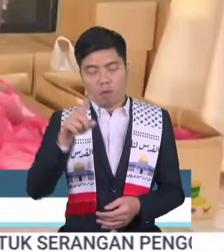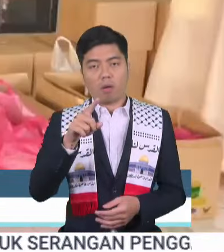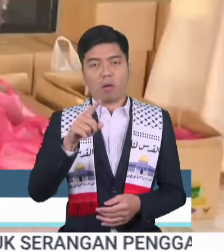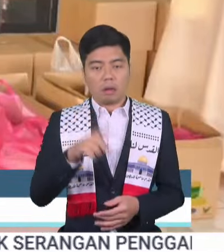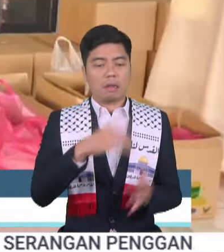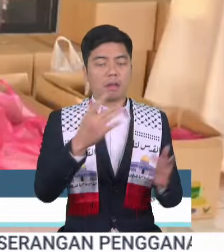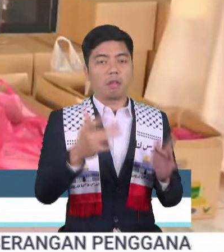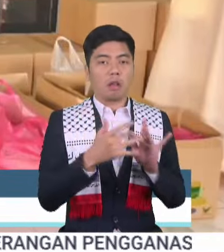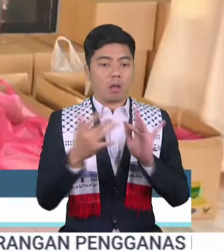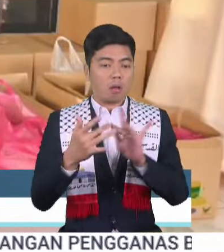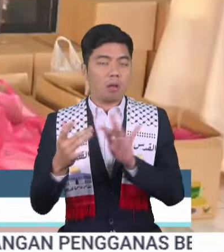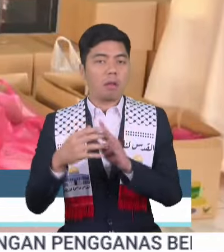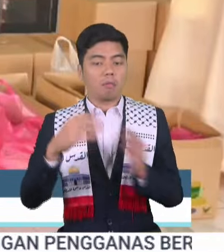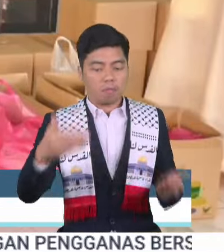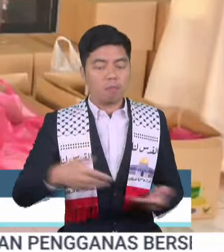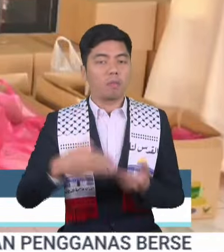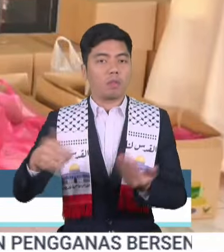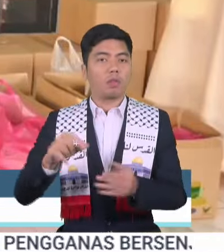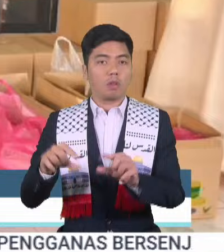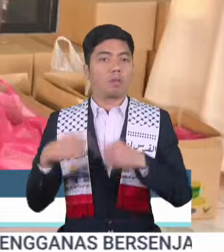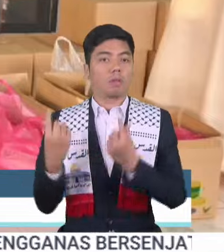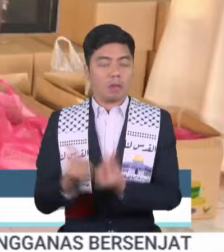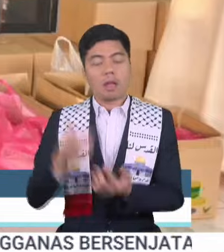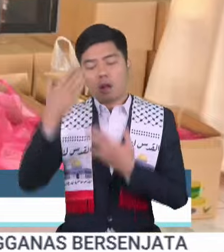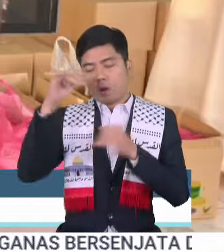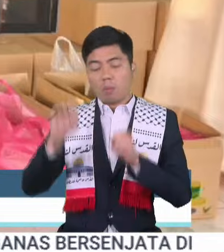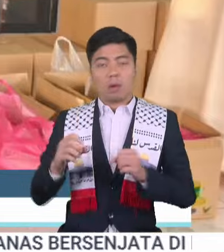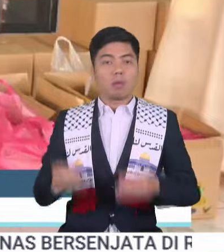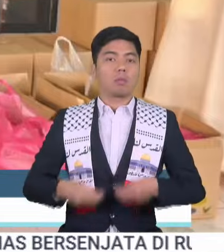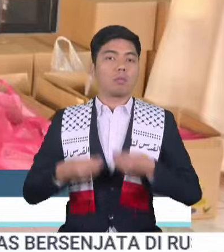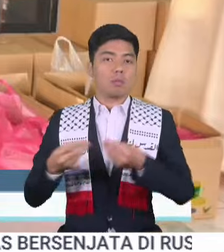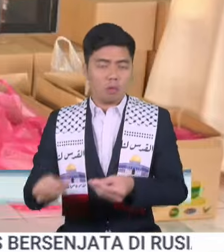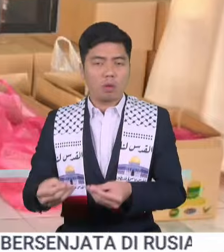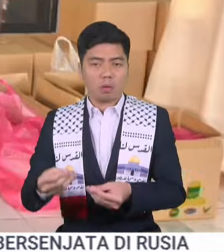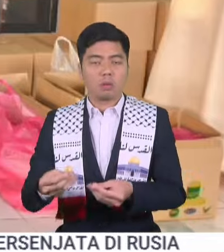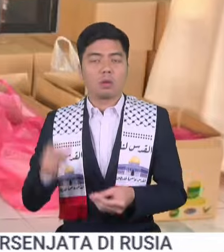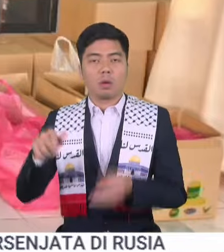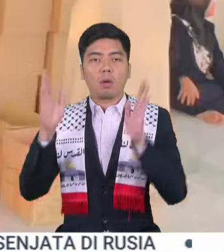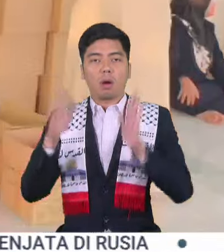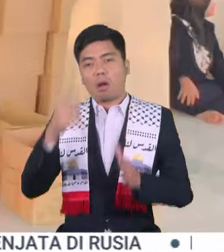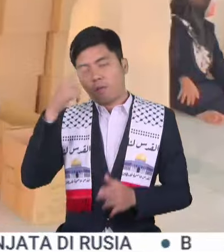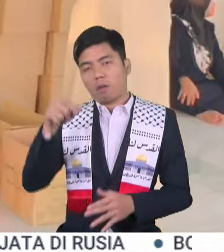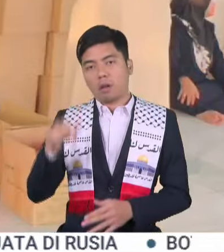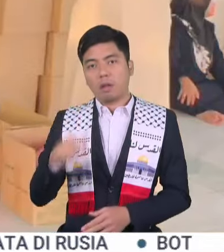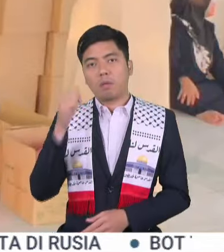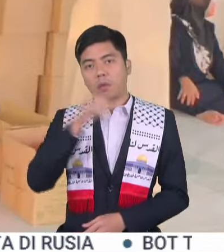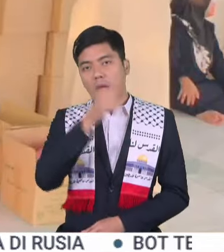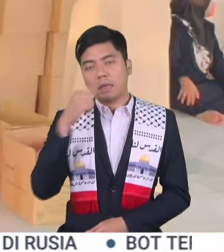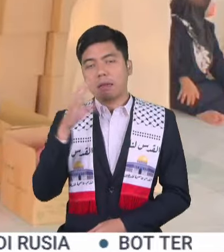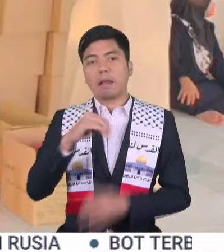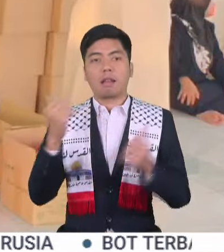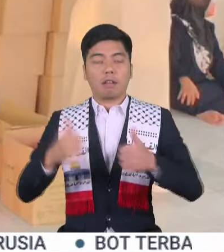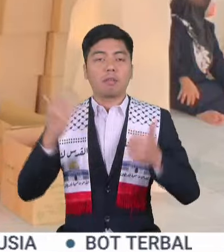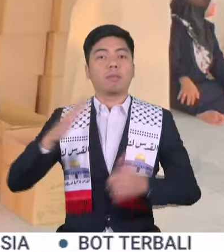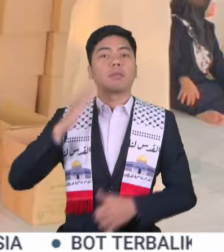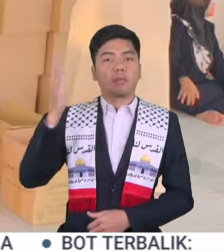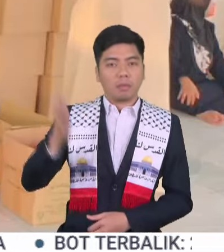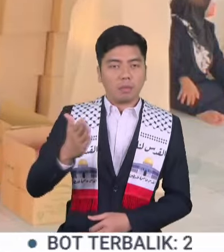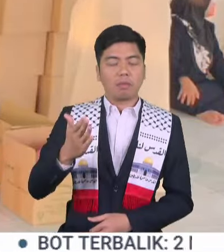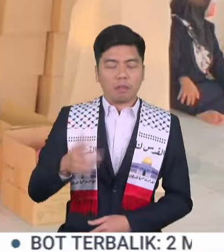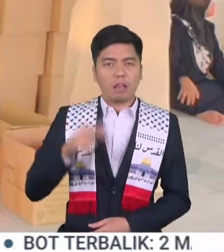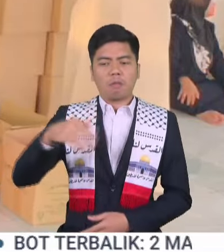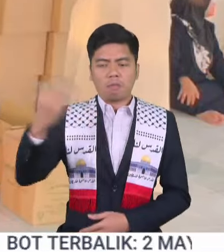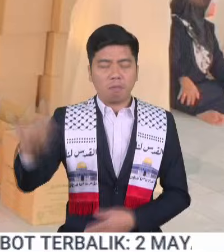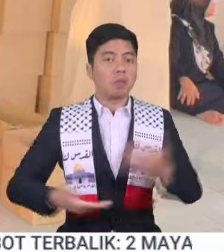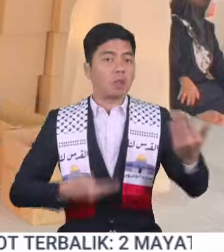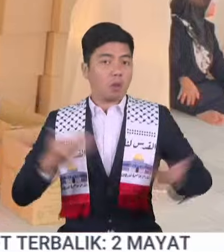menyantuni kumpulan sasar. Sumbangan diharap dapat membantu penerima ketika Ramadan dan Aidilfitri nanti. Beliau turut mengalu-alukan